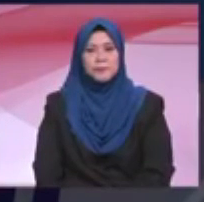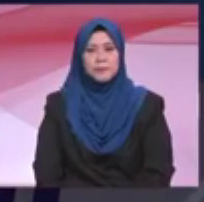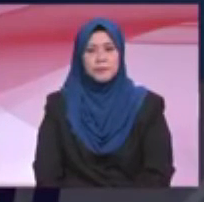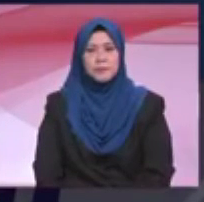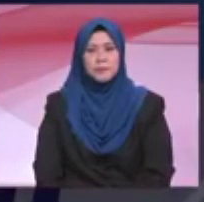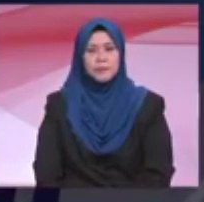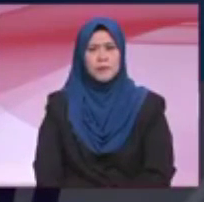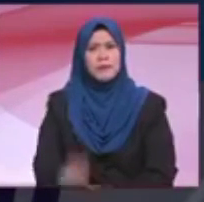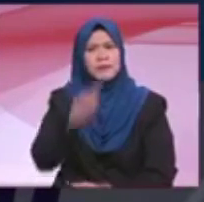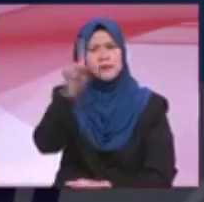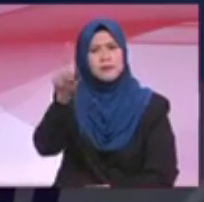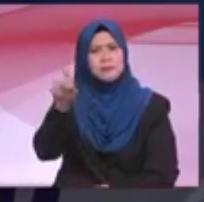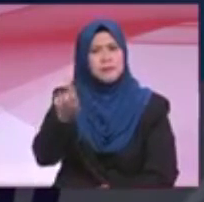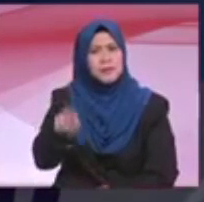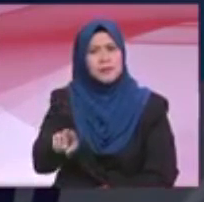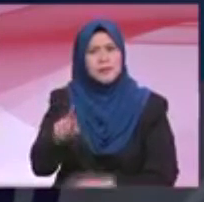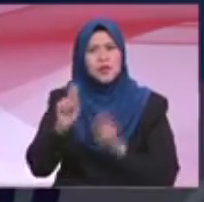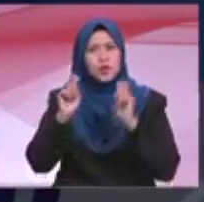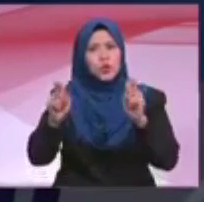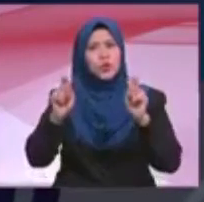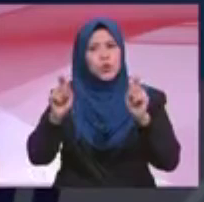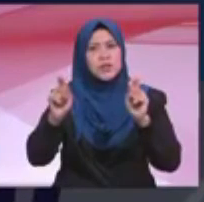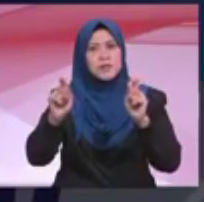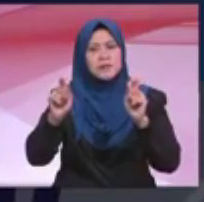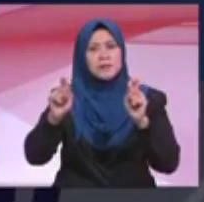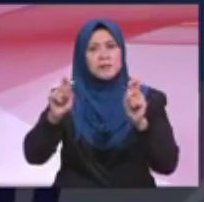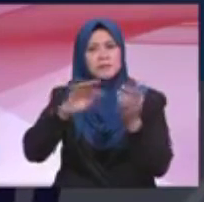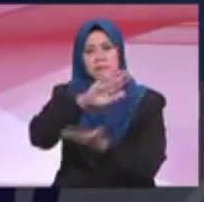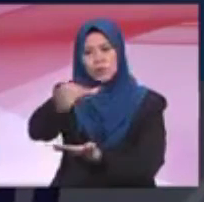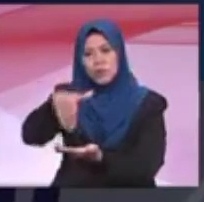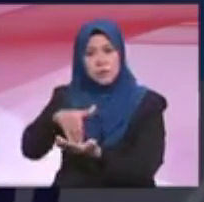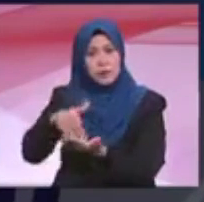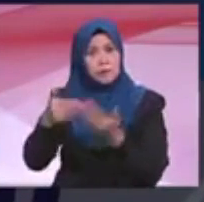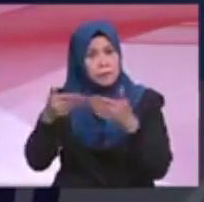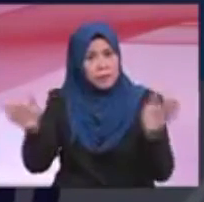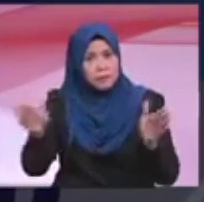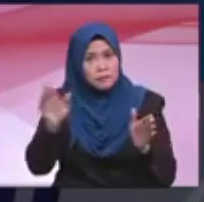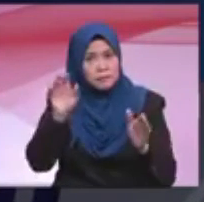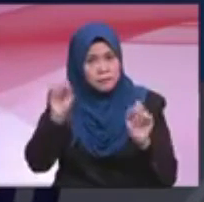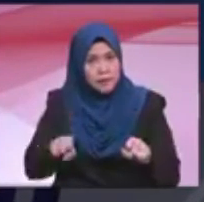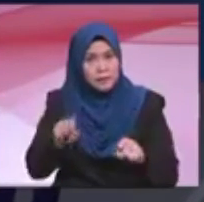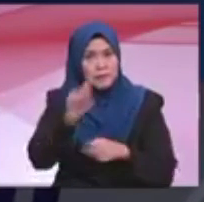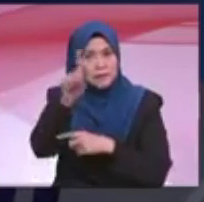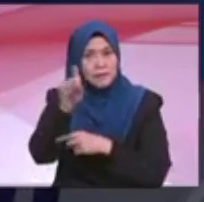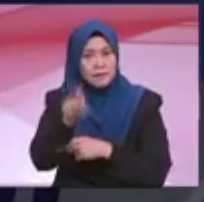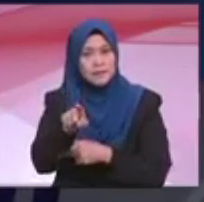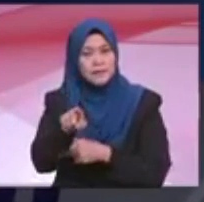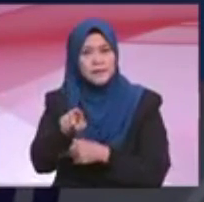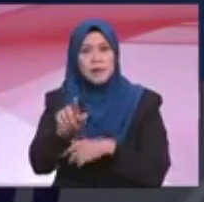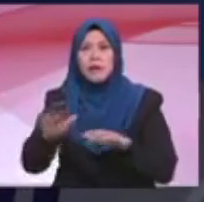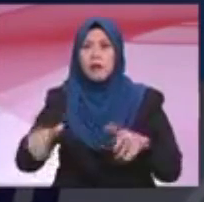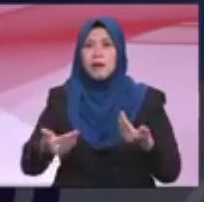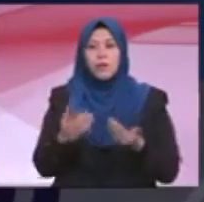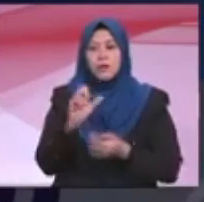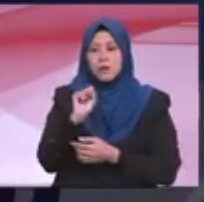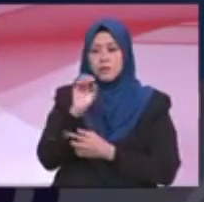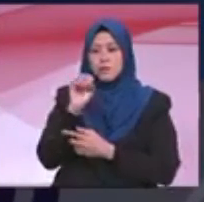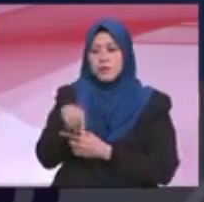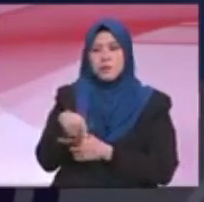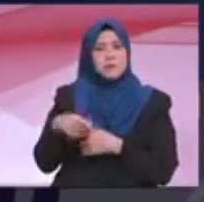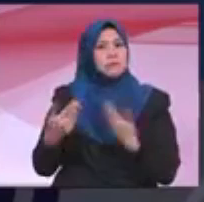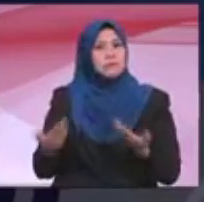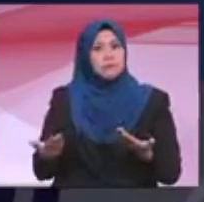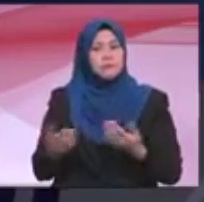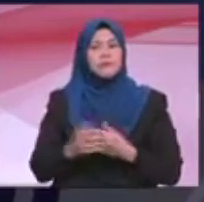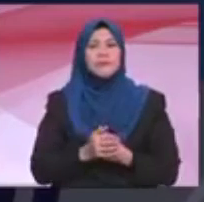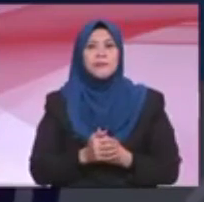Just nak tanya if tuition centers are able to operate and if can, what is the SOP? Okay. Buat